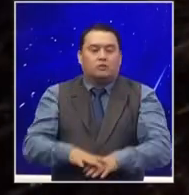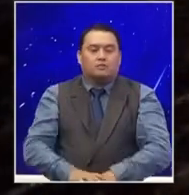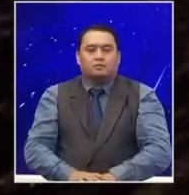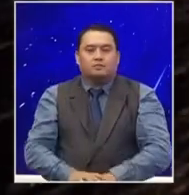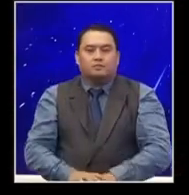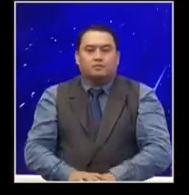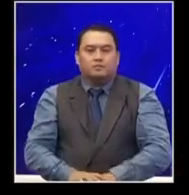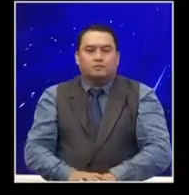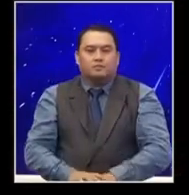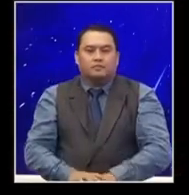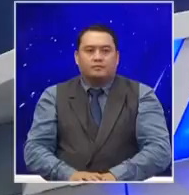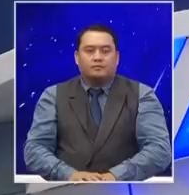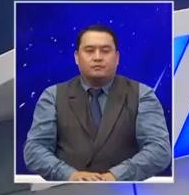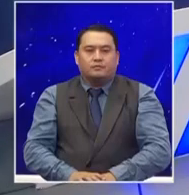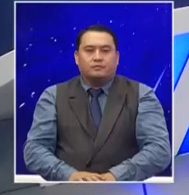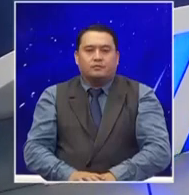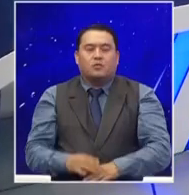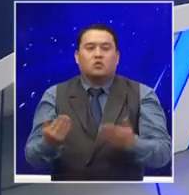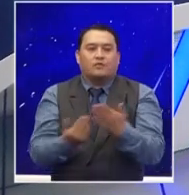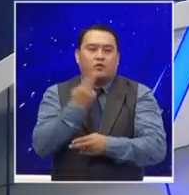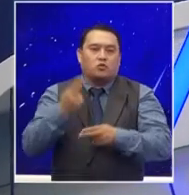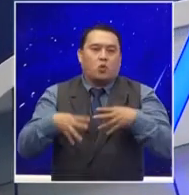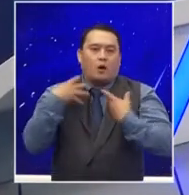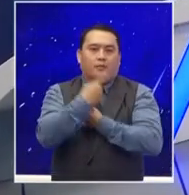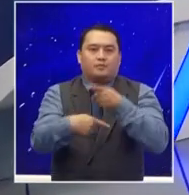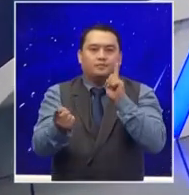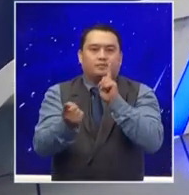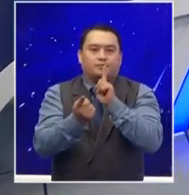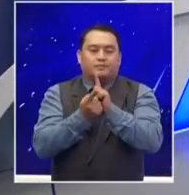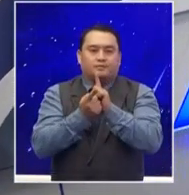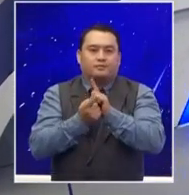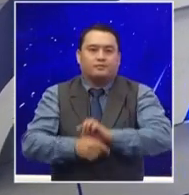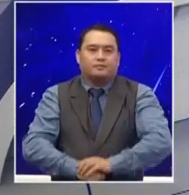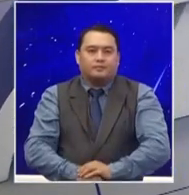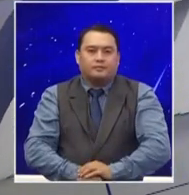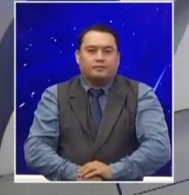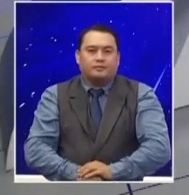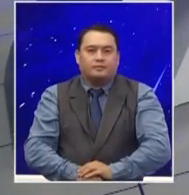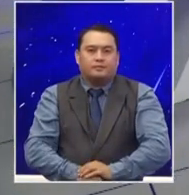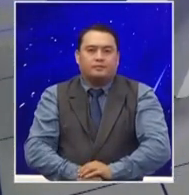На этом у меня все. Спасибо за внимание. Всего доброго.